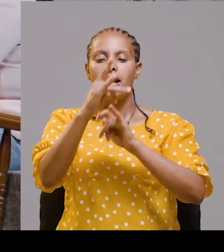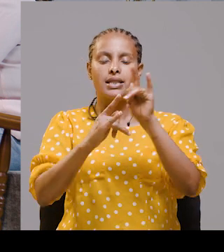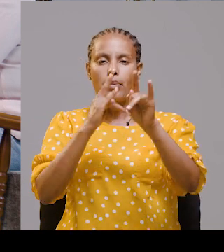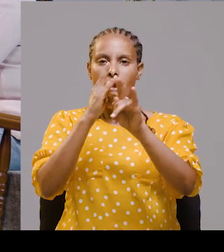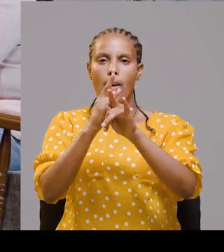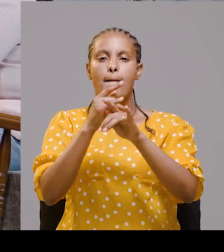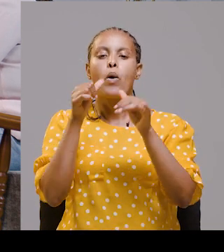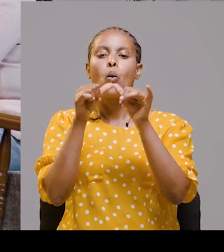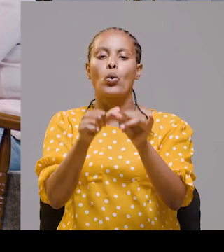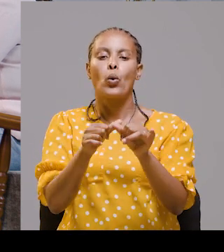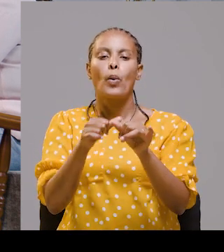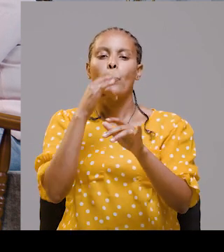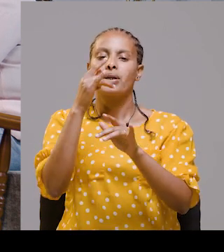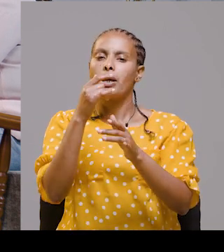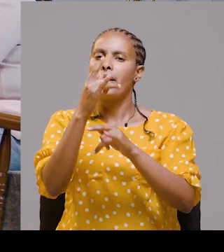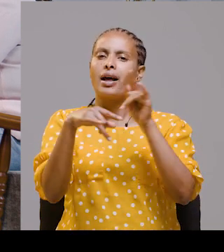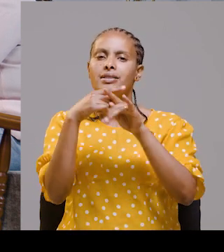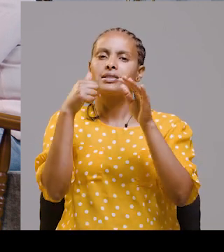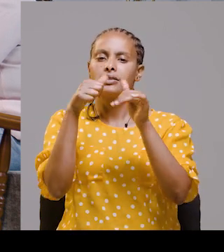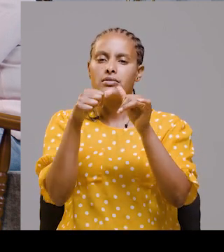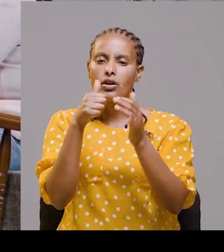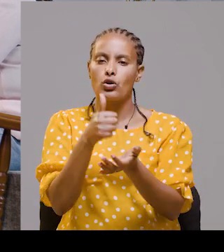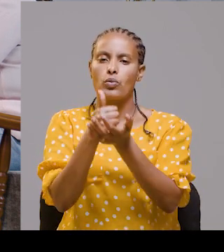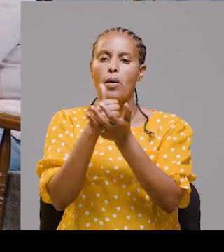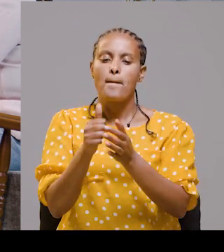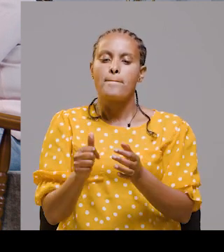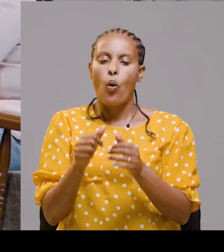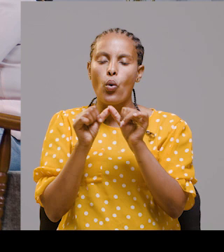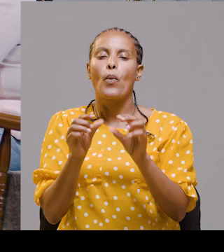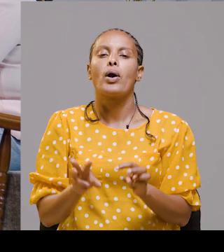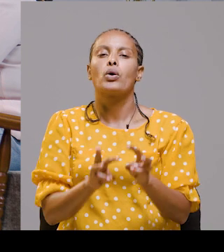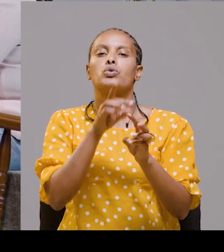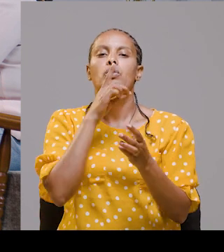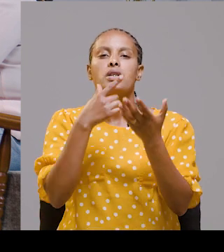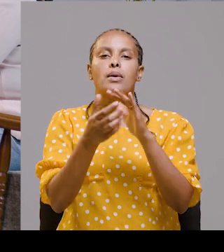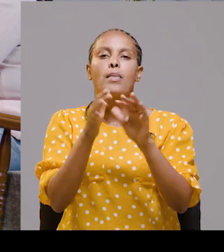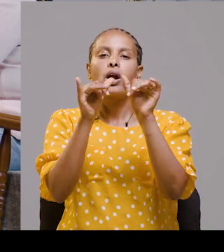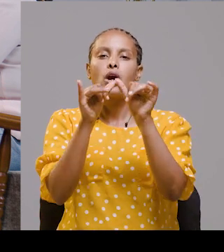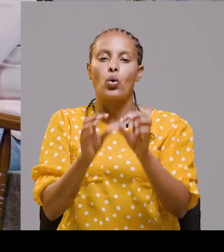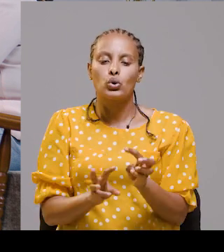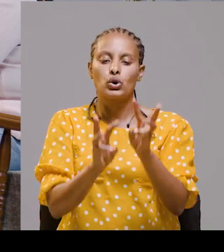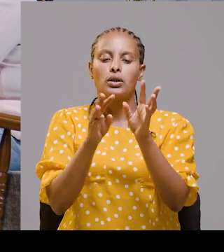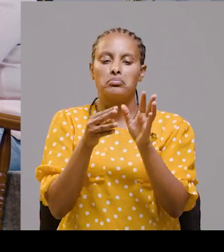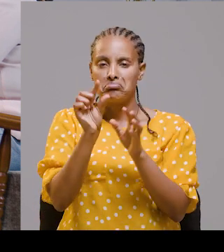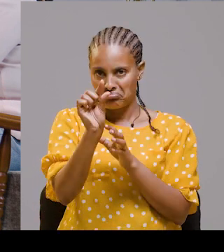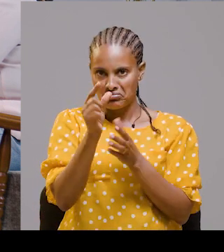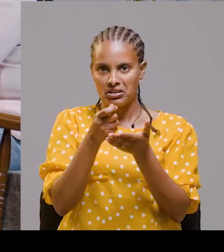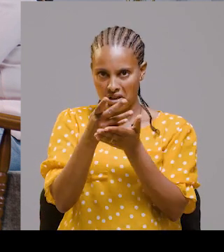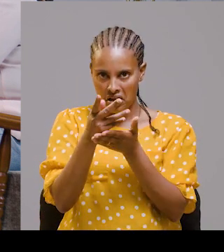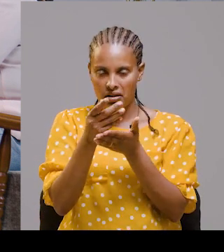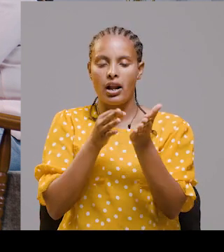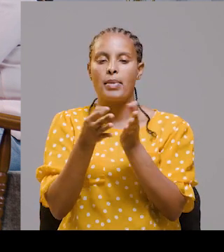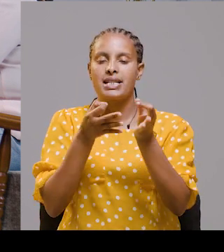ለዘመናት በቆዩ ለዘመናት ሲረዱት በነበሩ መንገዶች ነው። እነዚህ መንገዶች ለምሳሌ ያህል የተወሰኑትን ለመጥቀስ